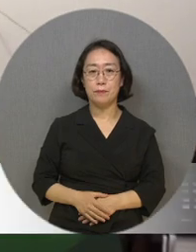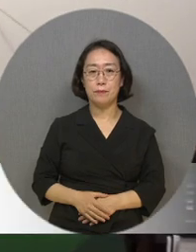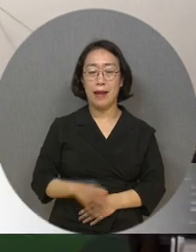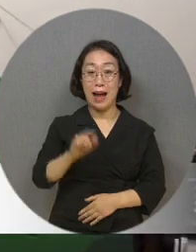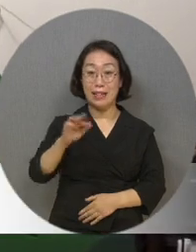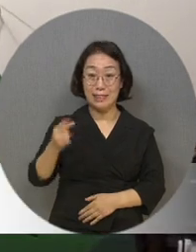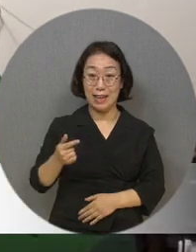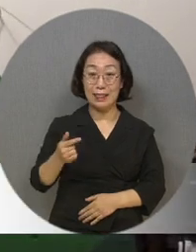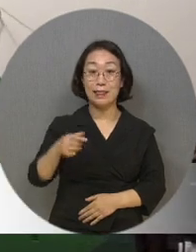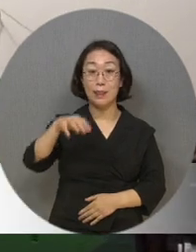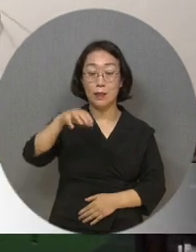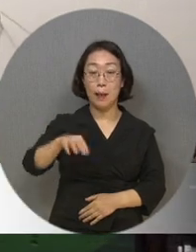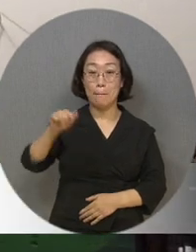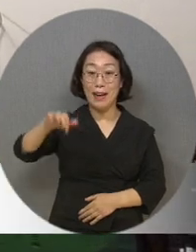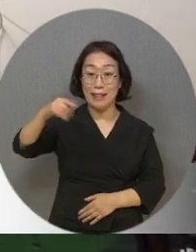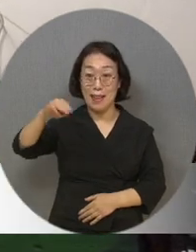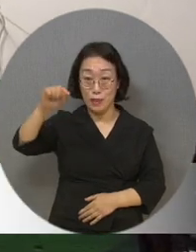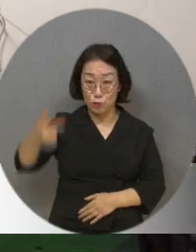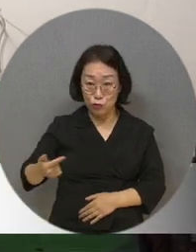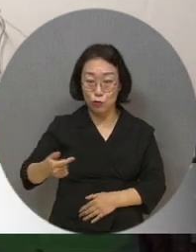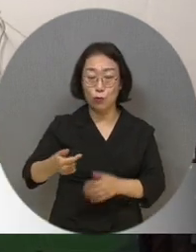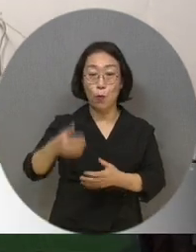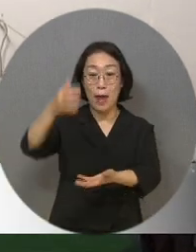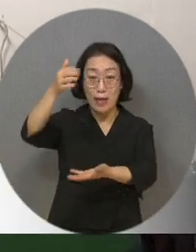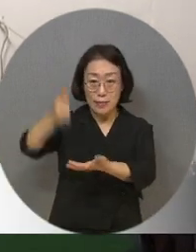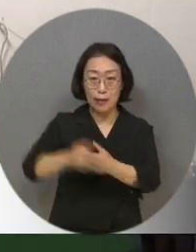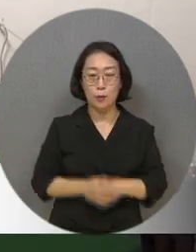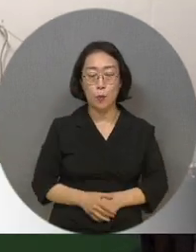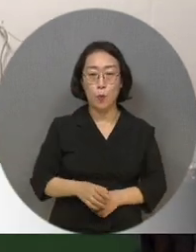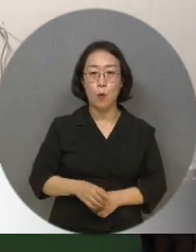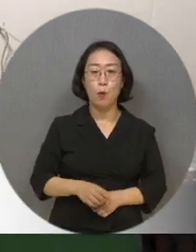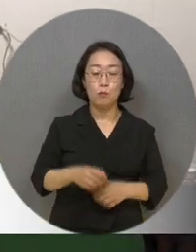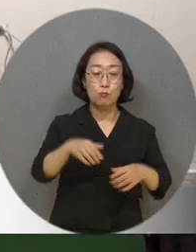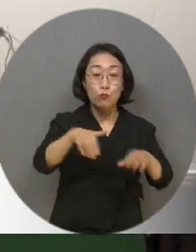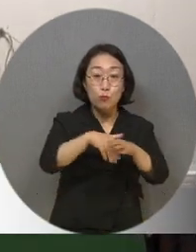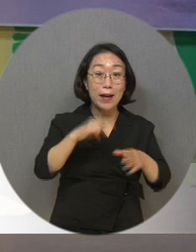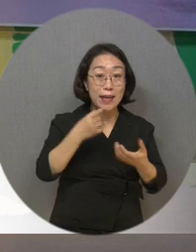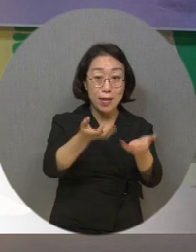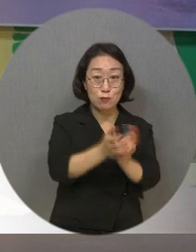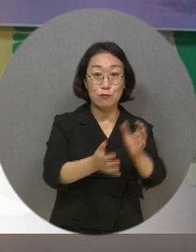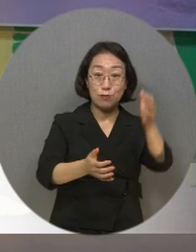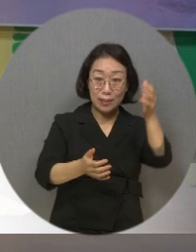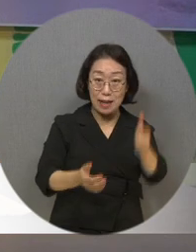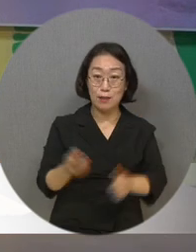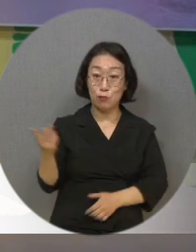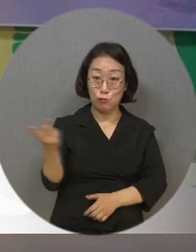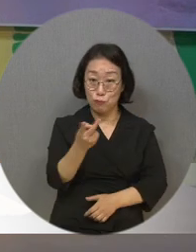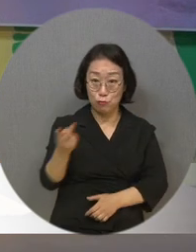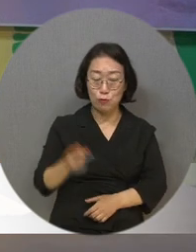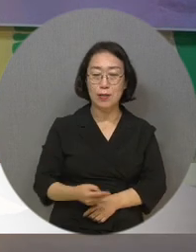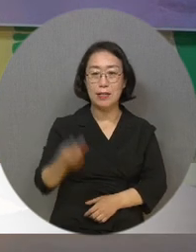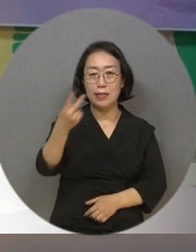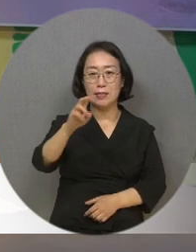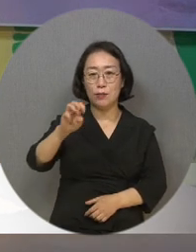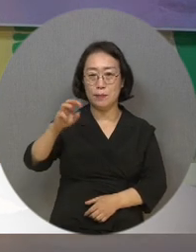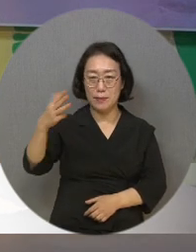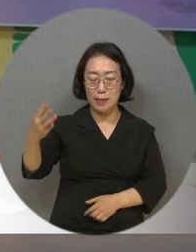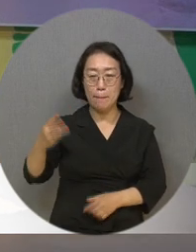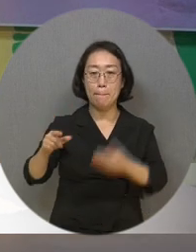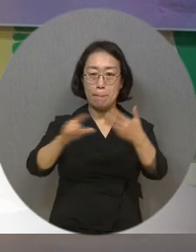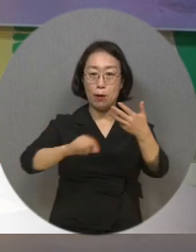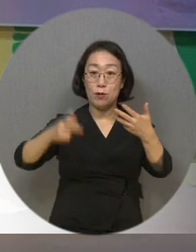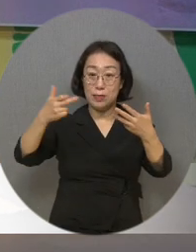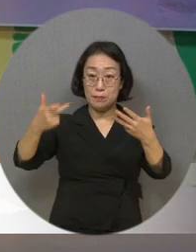아산시 상록회 박태순 회장과 한빛문화예술단 박미연 대표는 2023년 8월 17일